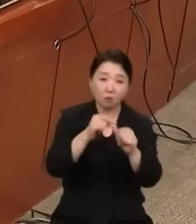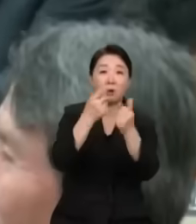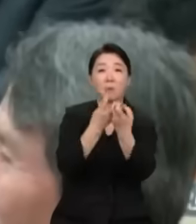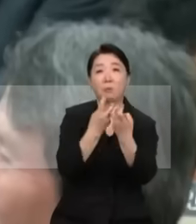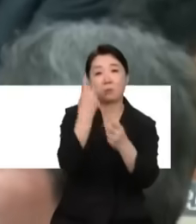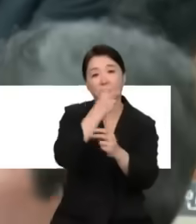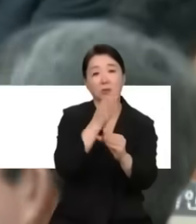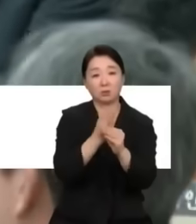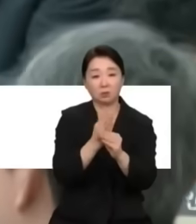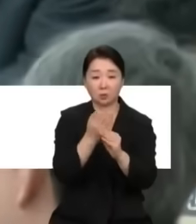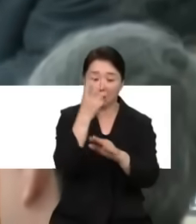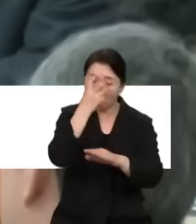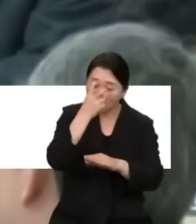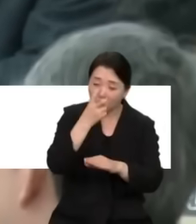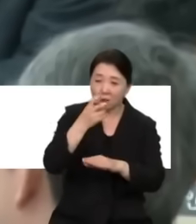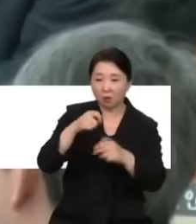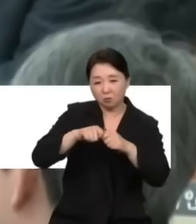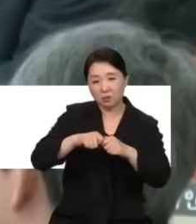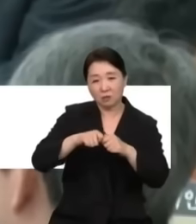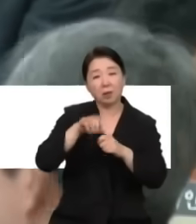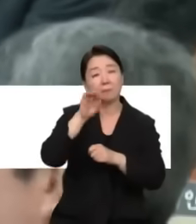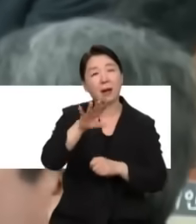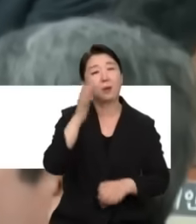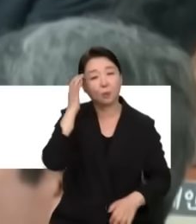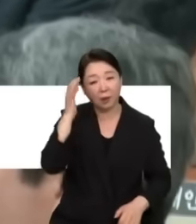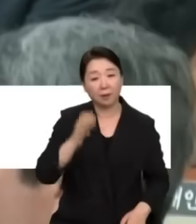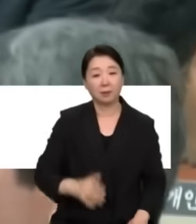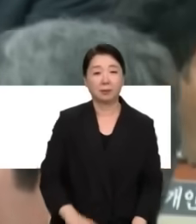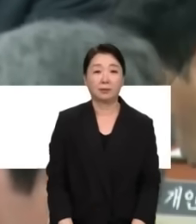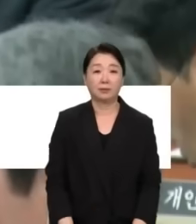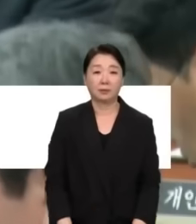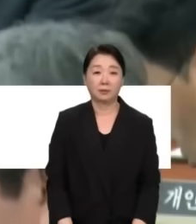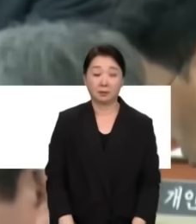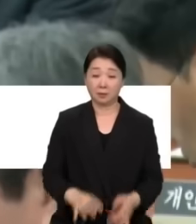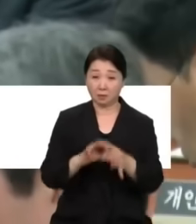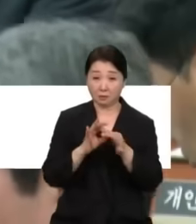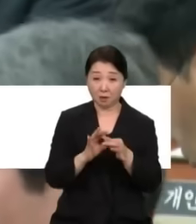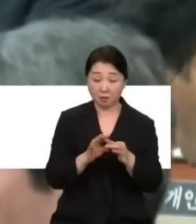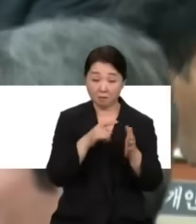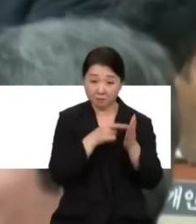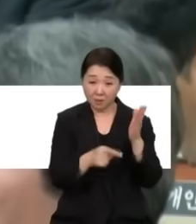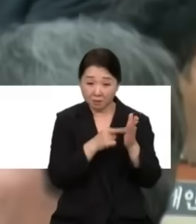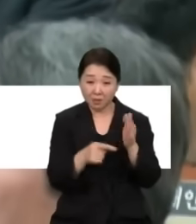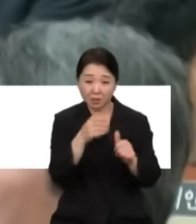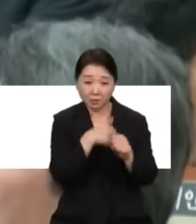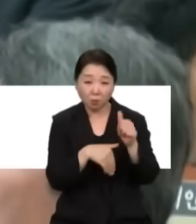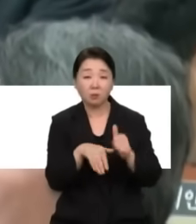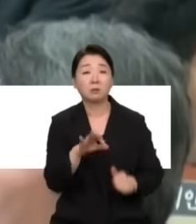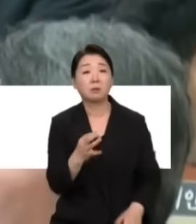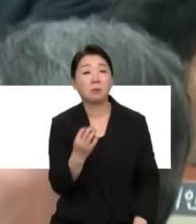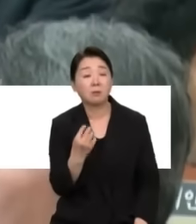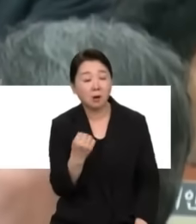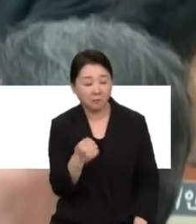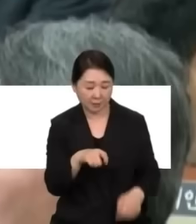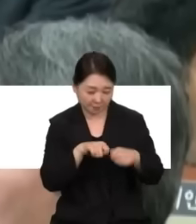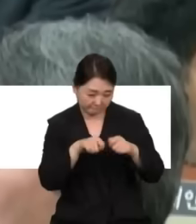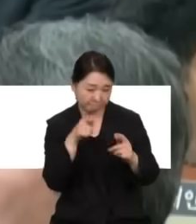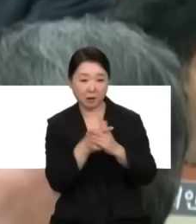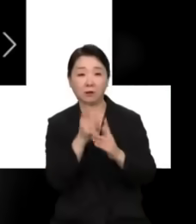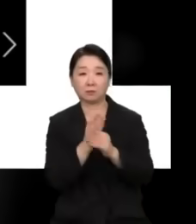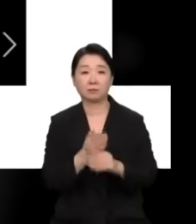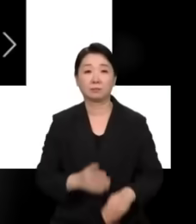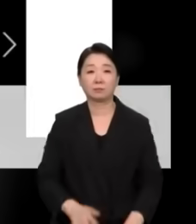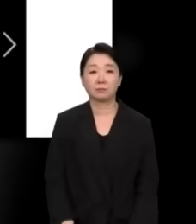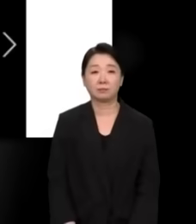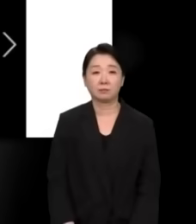조사를 하고 있는데 조사의 뭐 구체적인 내용은 말씀드리기 어려울 것 같고요. 관련해서 지금 피해 상황을 소상히 파악하고 있는